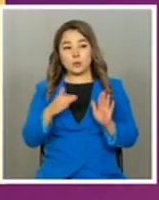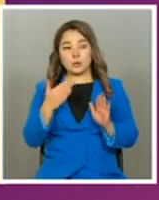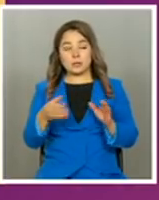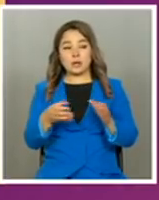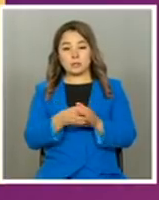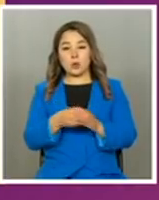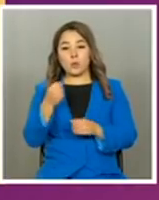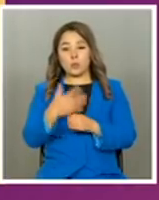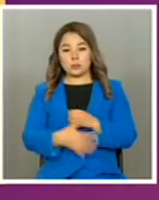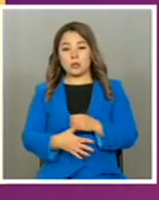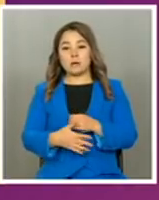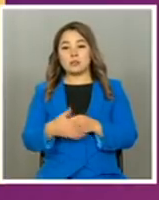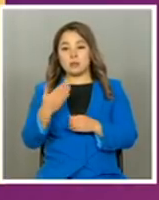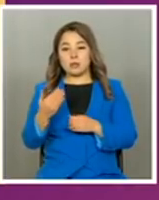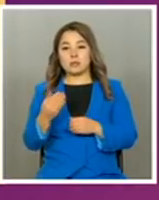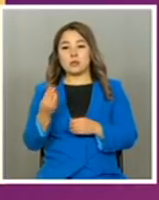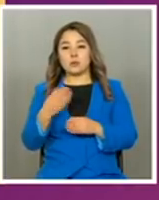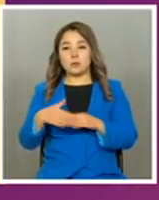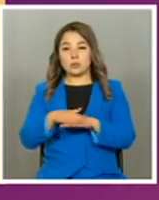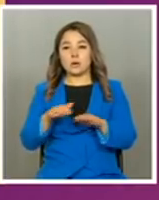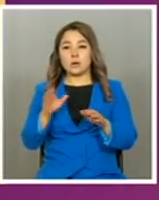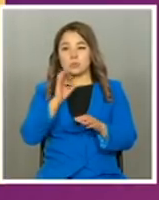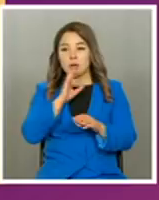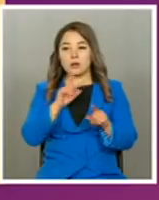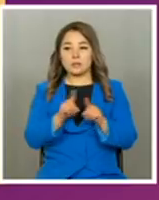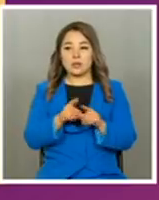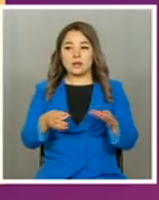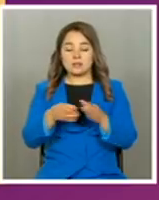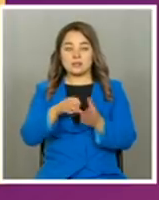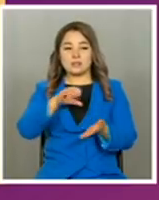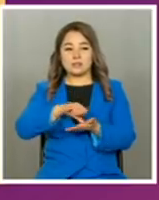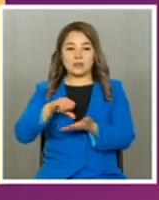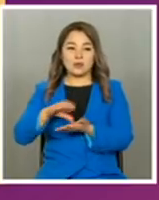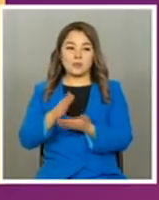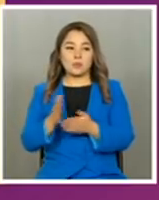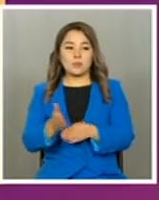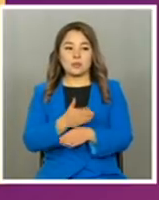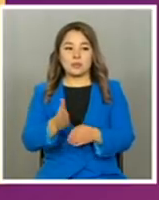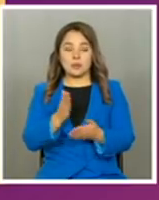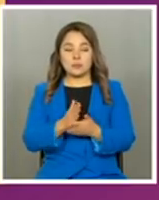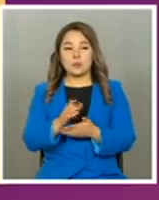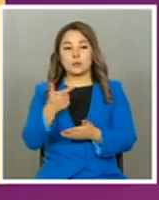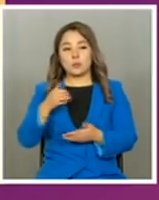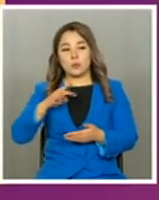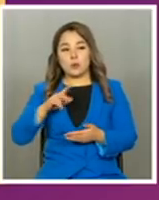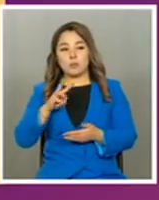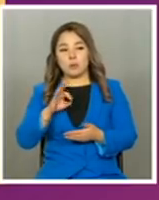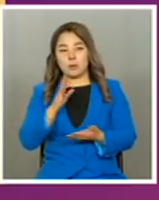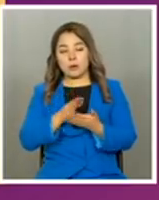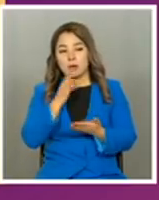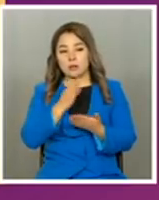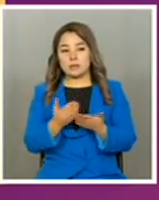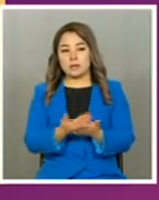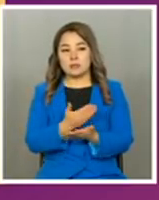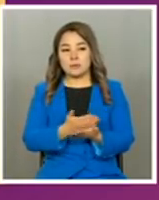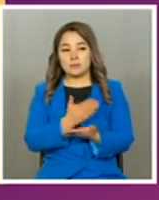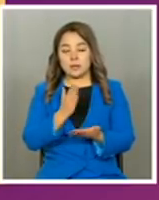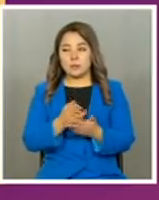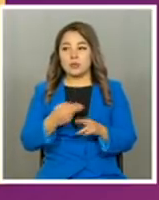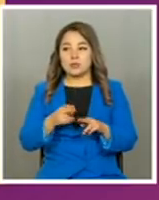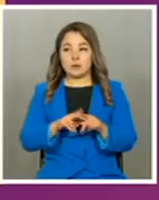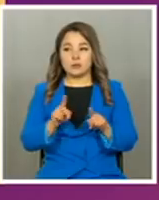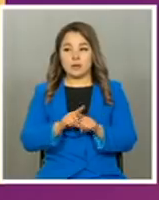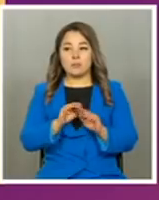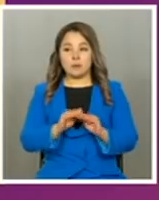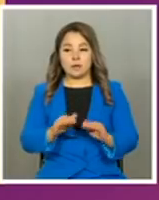және оң ғанат болып, үштік жүйеге бөлінген. Ел билеушісін гуньмо деп атаған. Баланың